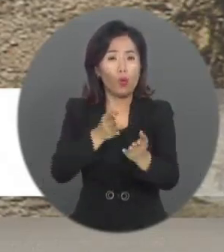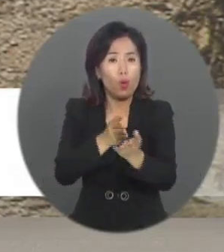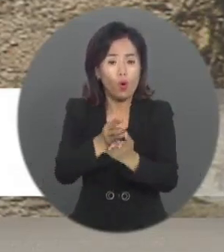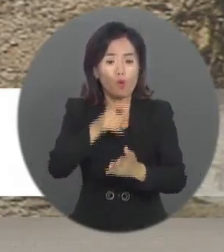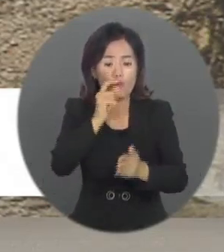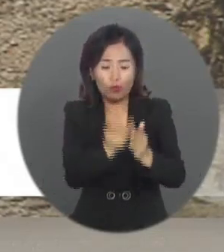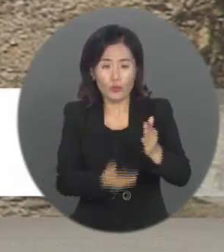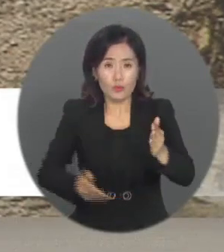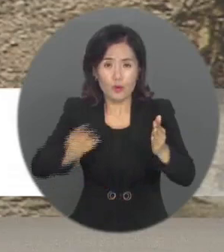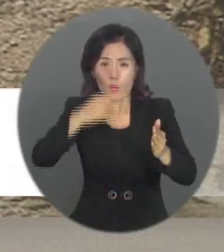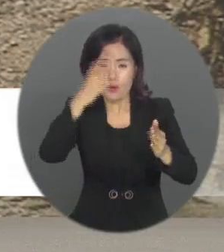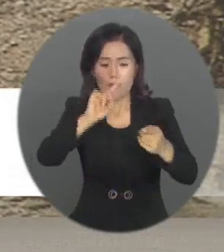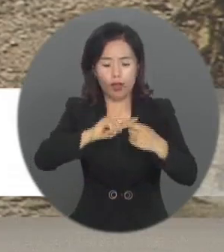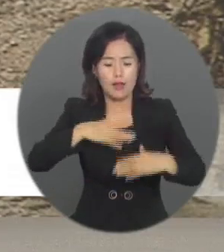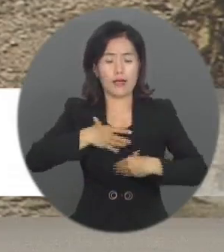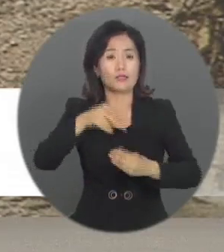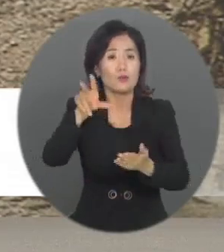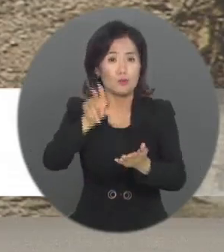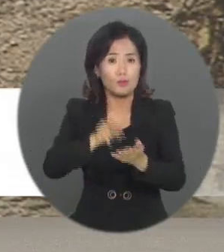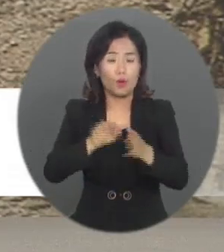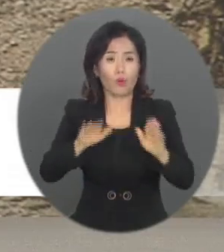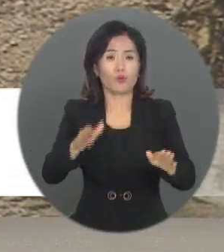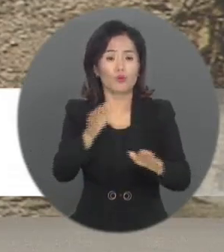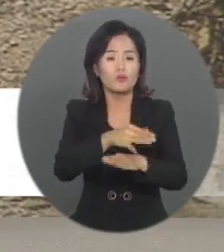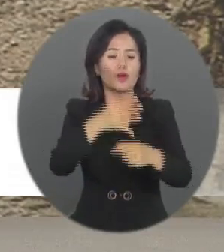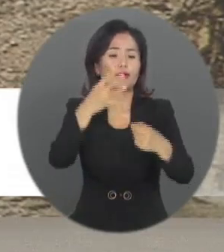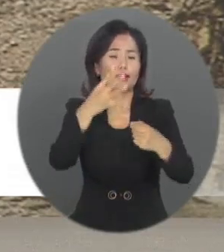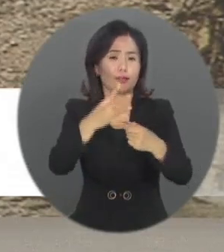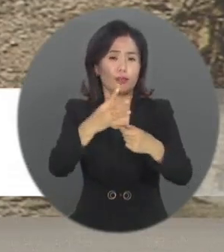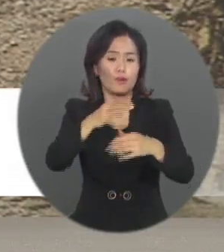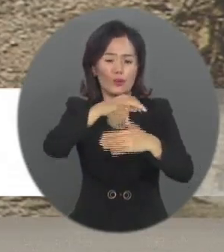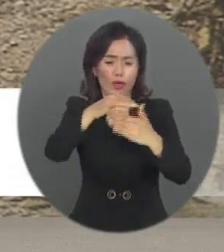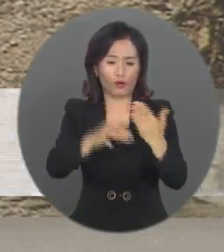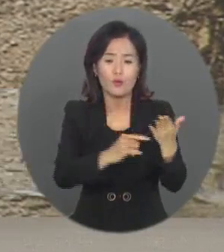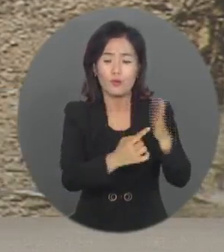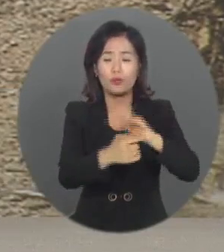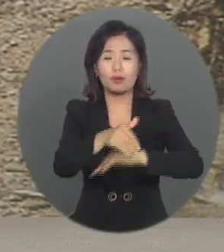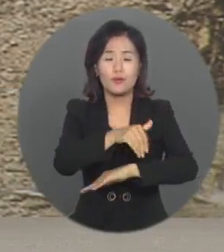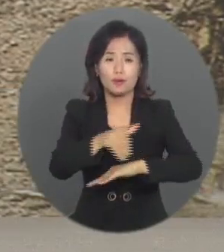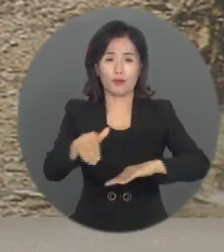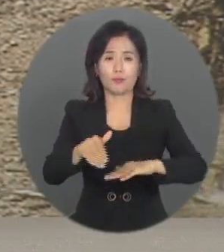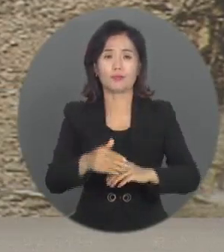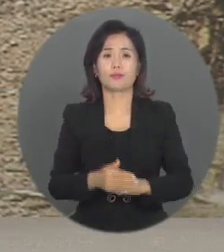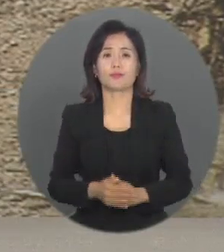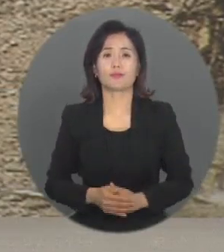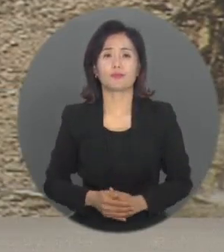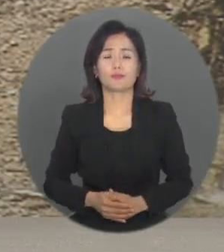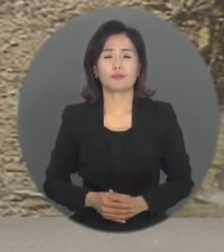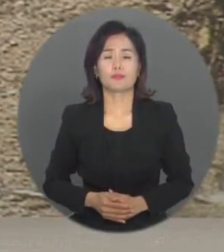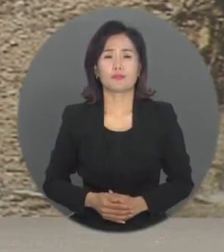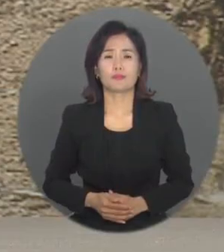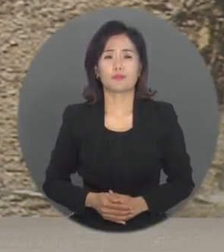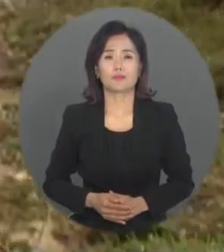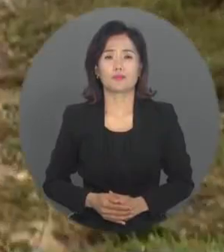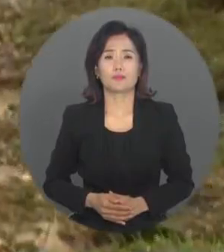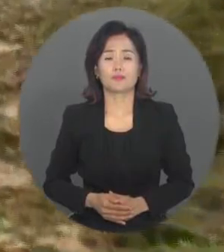관리 실태부터 안전 문제를 오늘부터 네 차례에 걸쳐 연속 보도합니다. 김초롱 기자입니다.